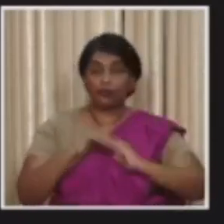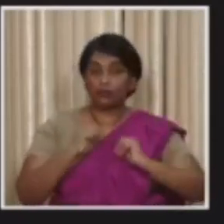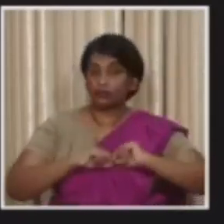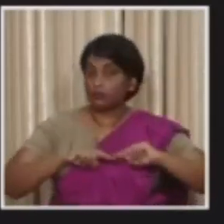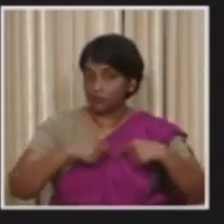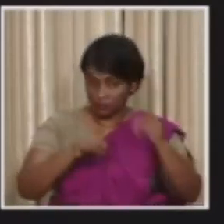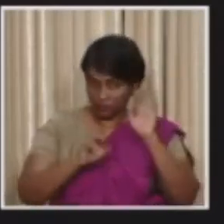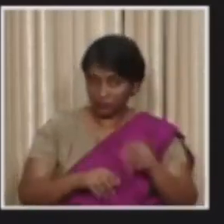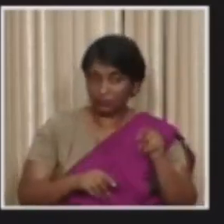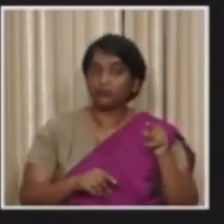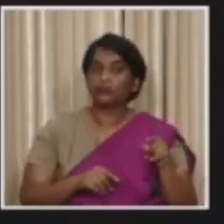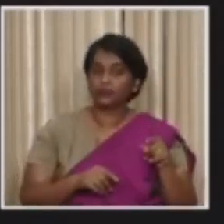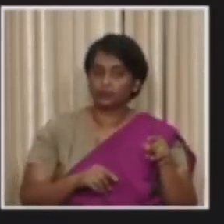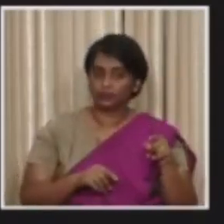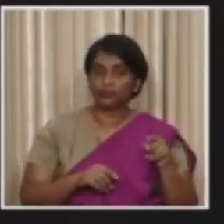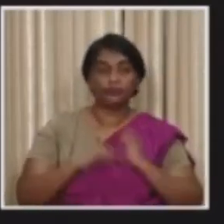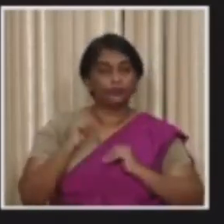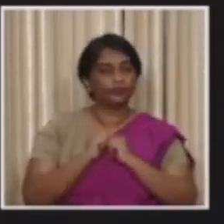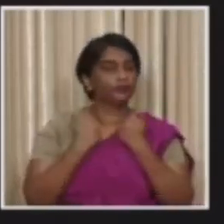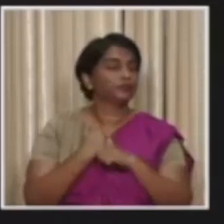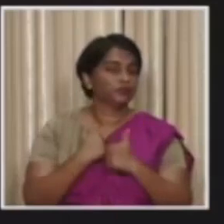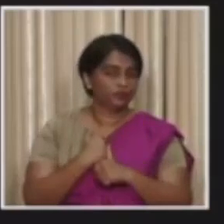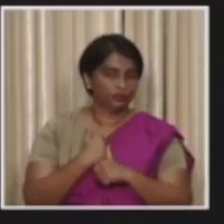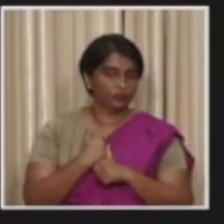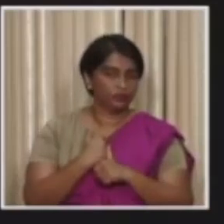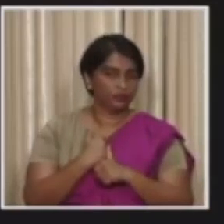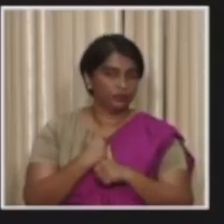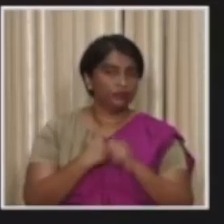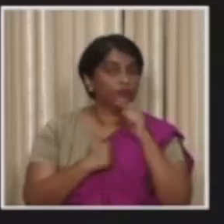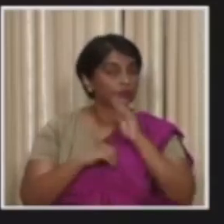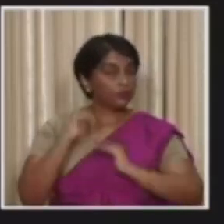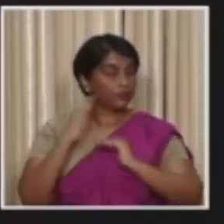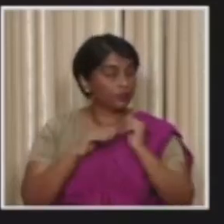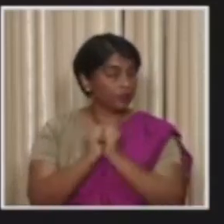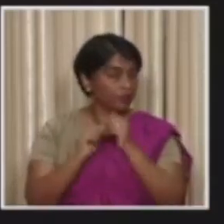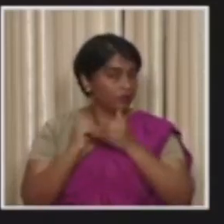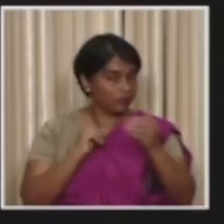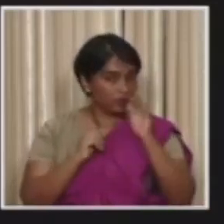කිරීම සඳහා ක්‍රමවේදයක් සකස් කිරීම. ඒ ක්‍රමවේදය තුල